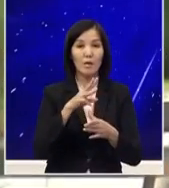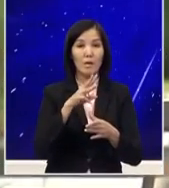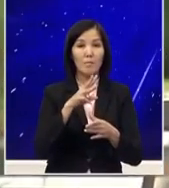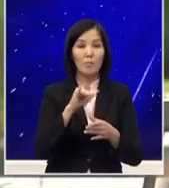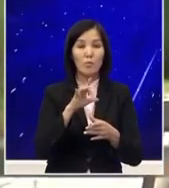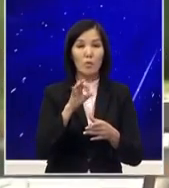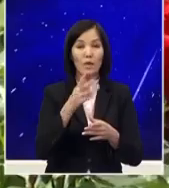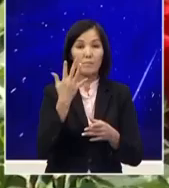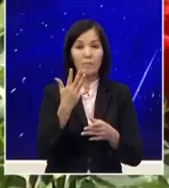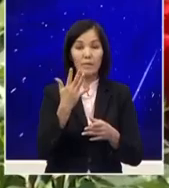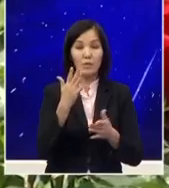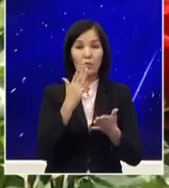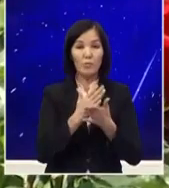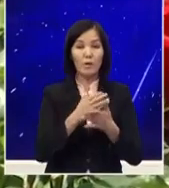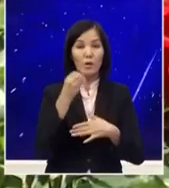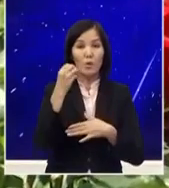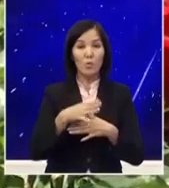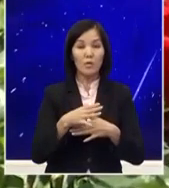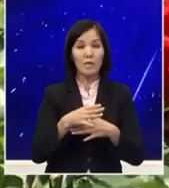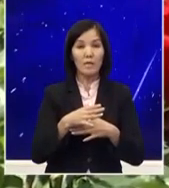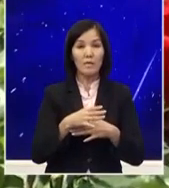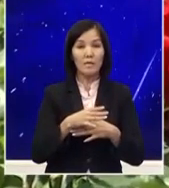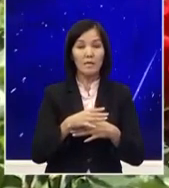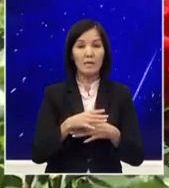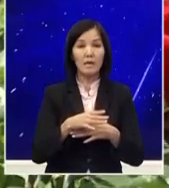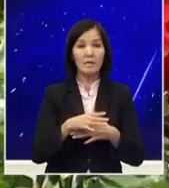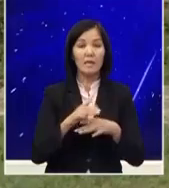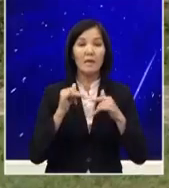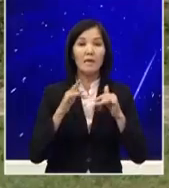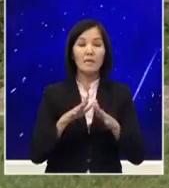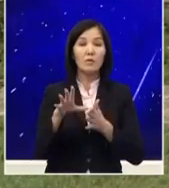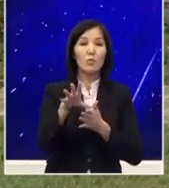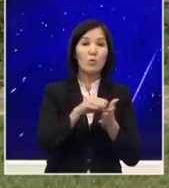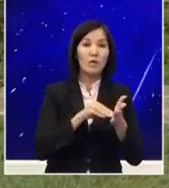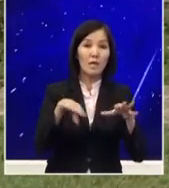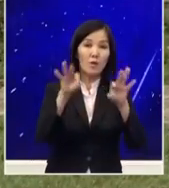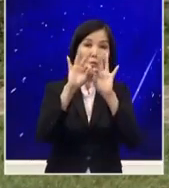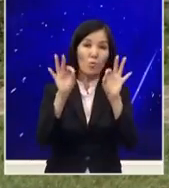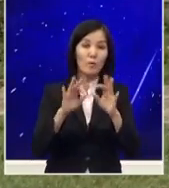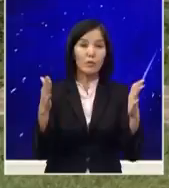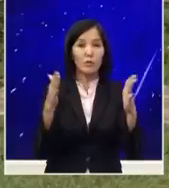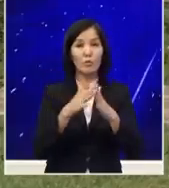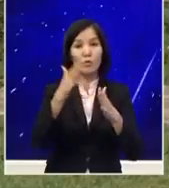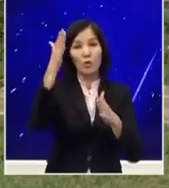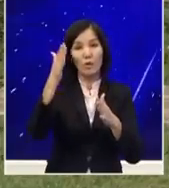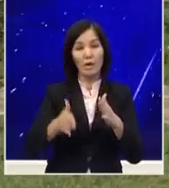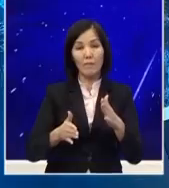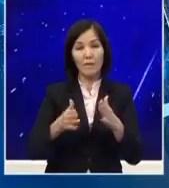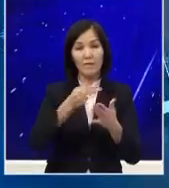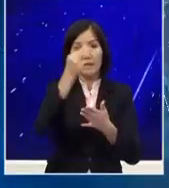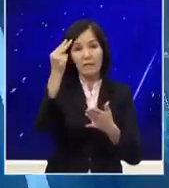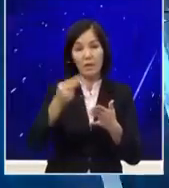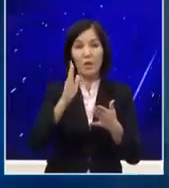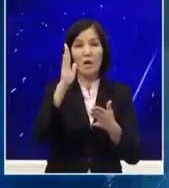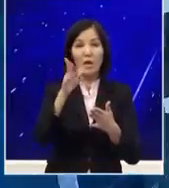бар. Облыс орталығының көркеюі мен ісі өнегелі тұлғаларды насихаттайтын бейнелерді үй қабырғасына салу алдағы уақытта да